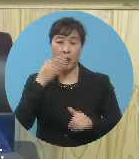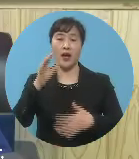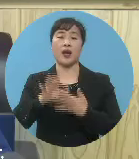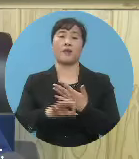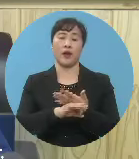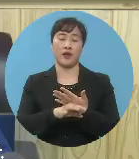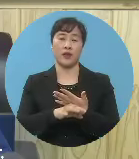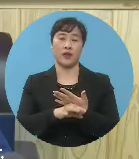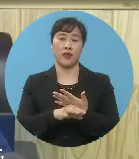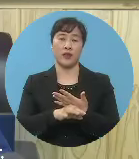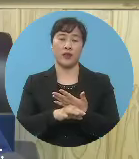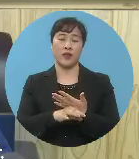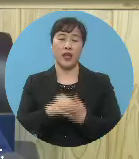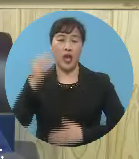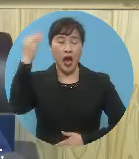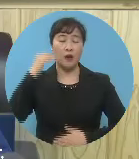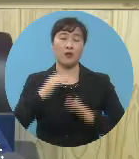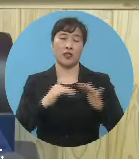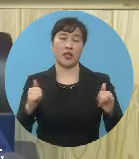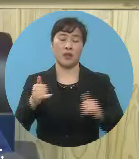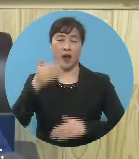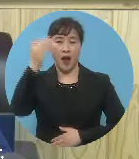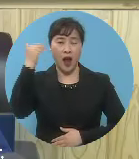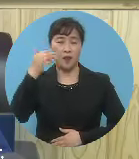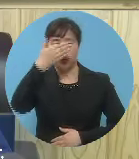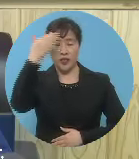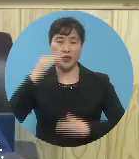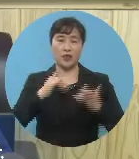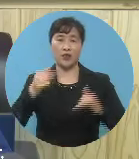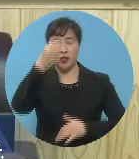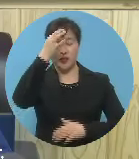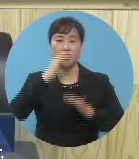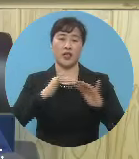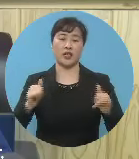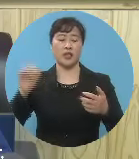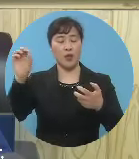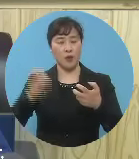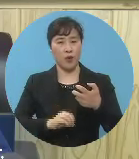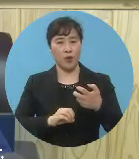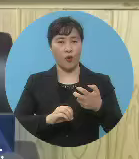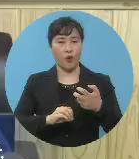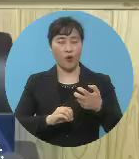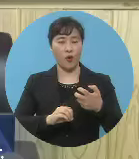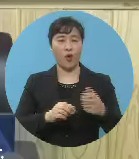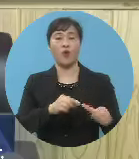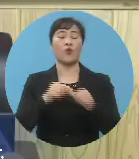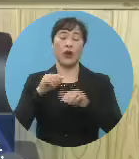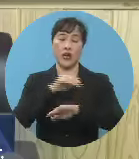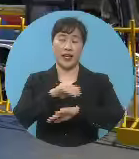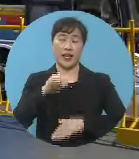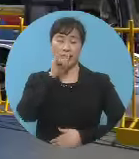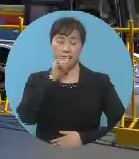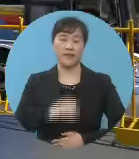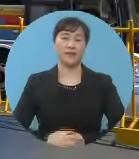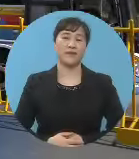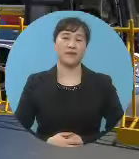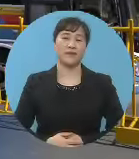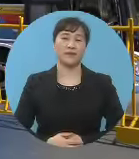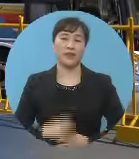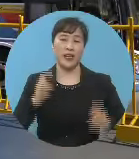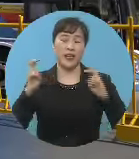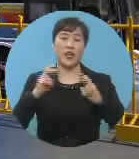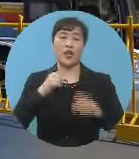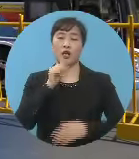된다라면 내국인 기술자 위주로 해서 앞으로 70%를 채울 계획으로 지금 갖고 있습니다. 기업